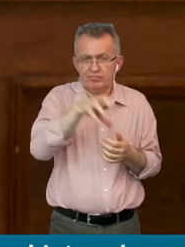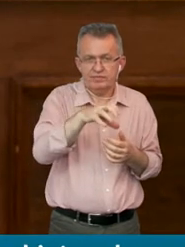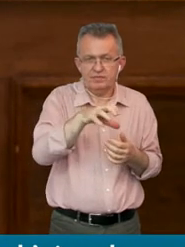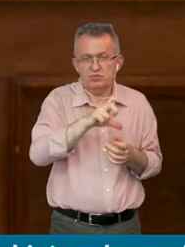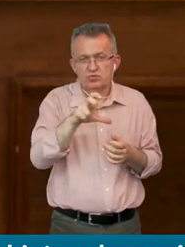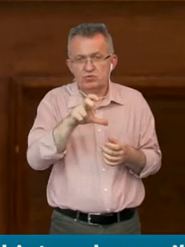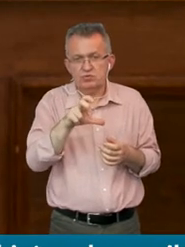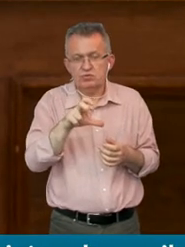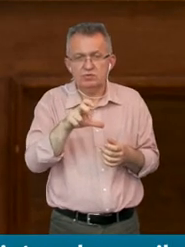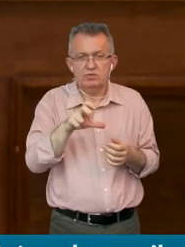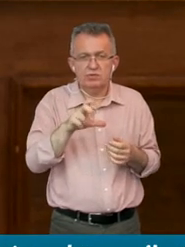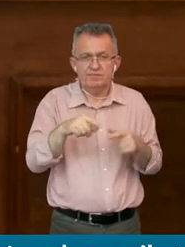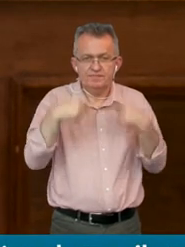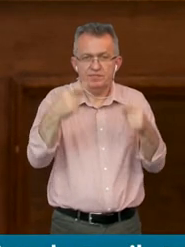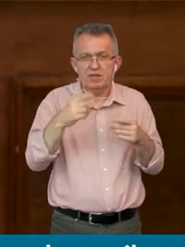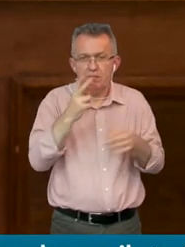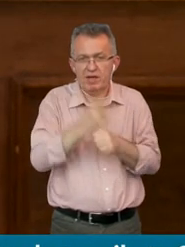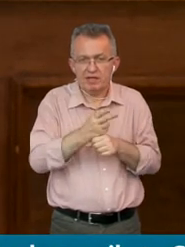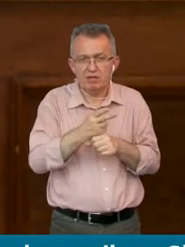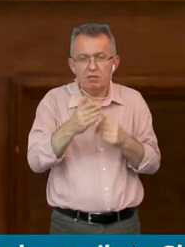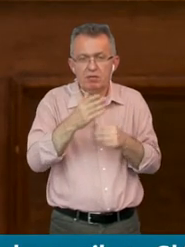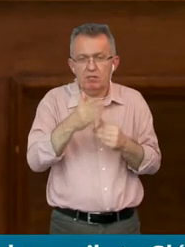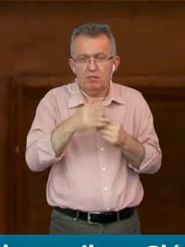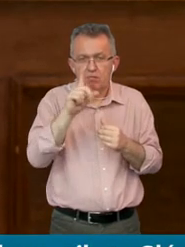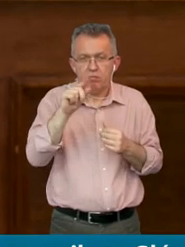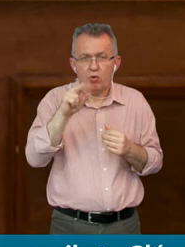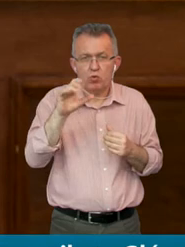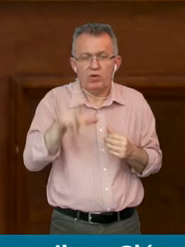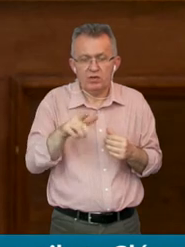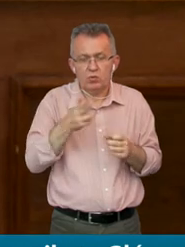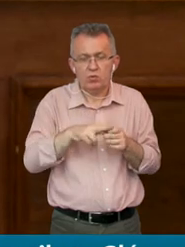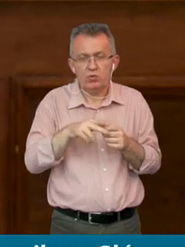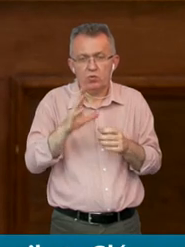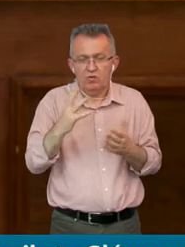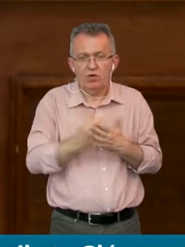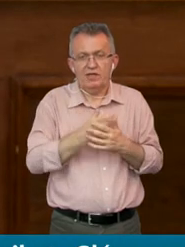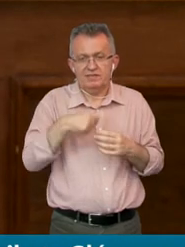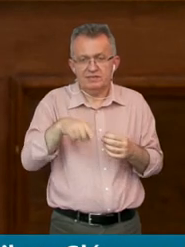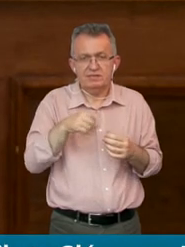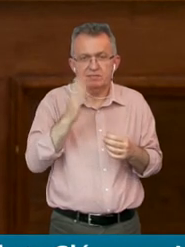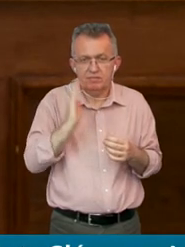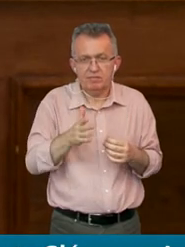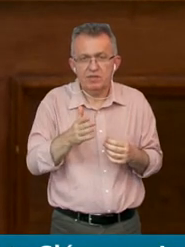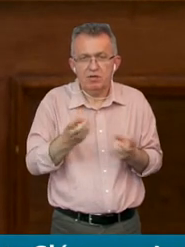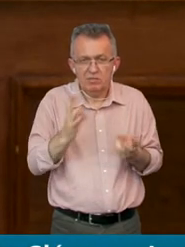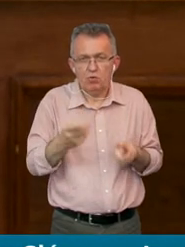też parking w Podjuchach, który ostatnio odbieraliśmy i za chwilę